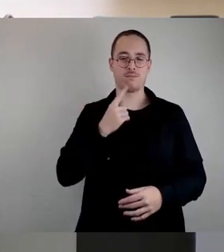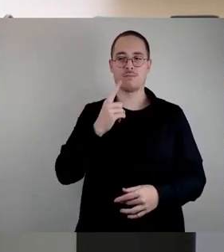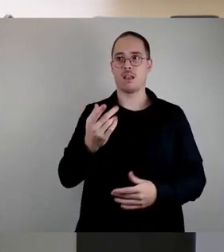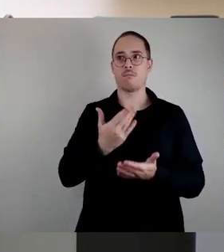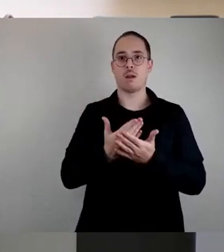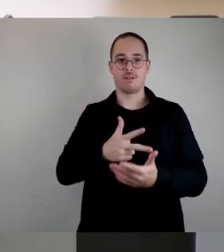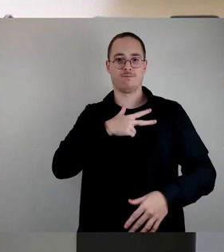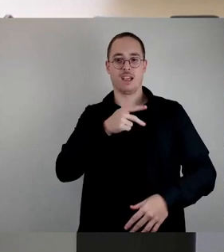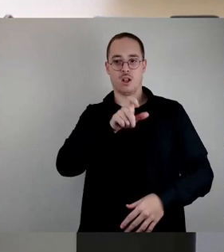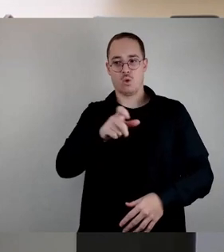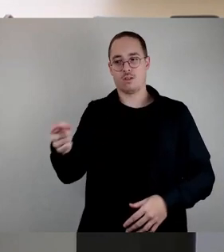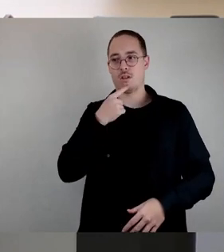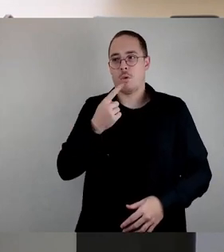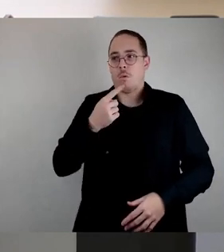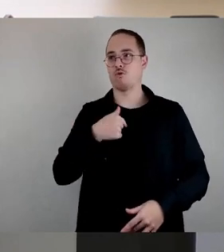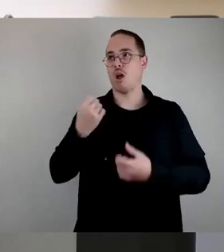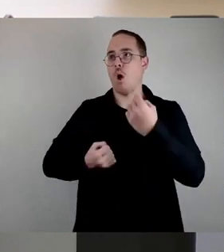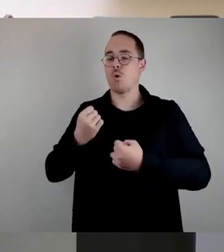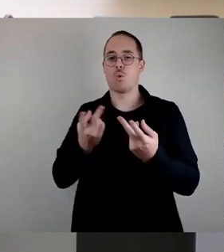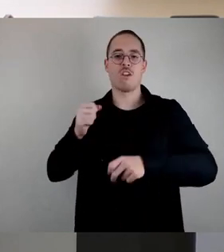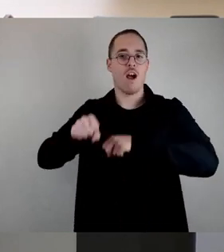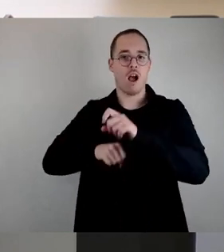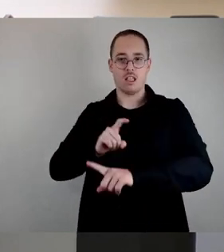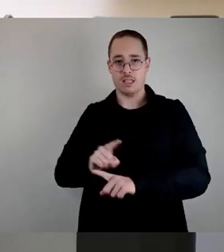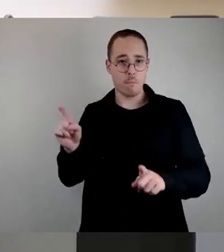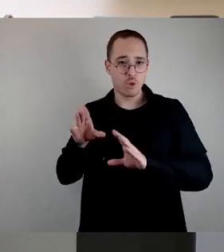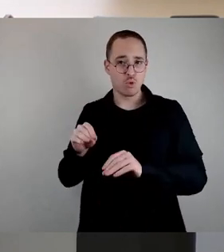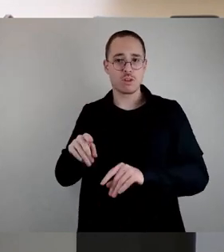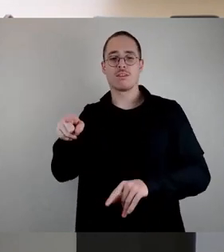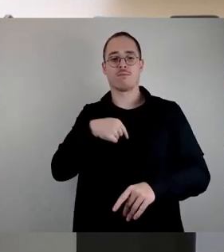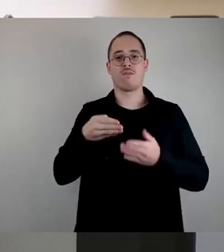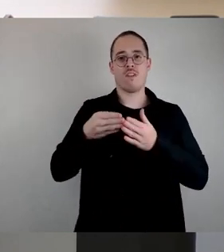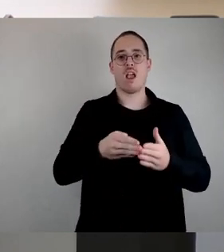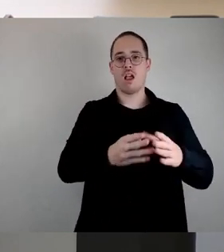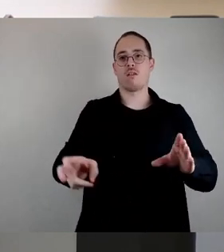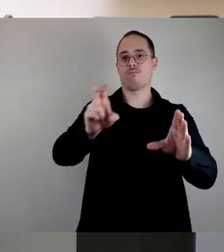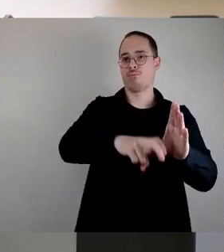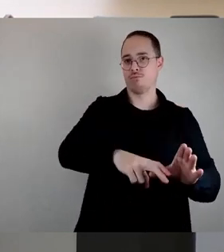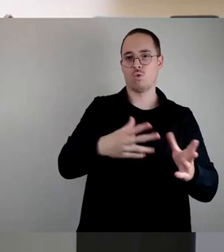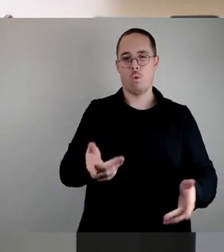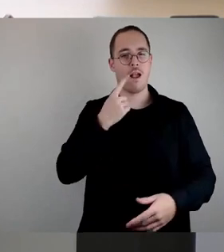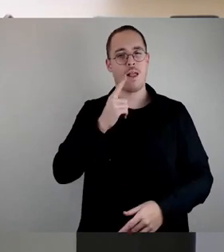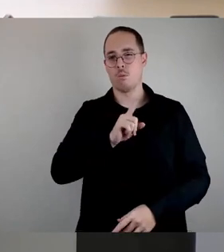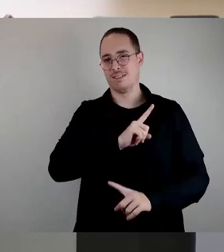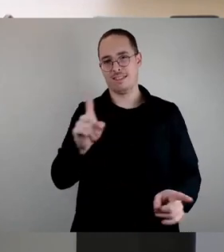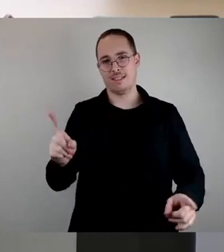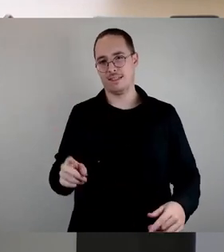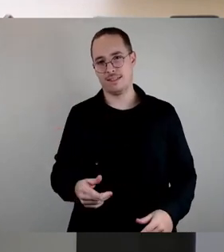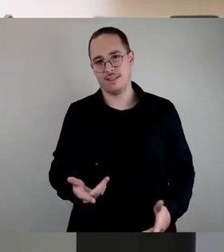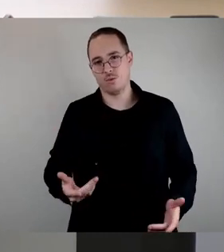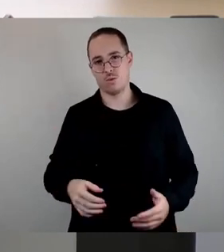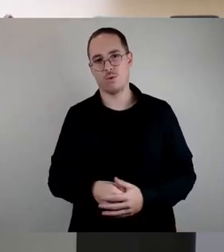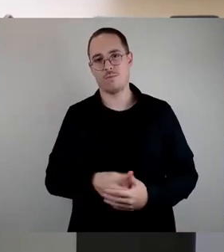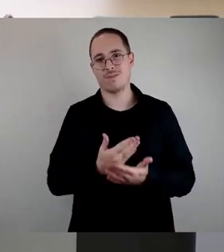zu Fuß zur Messe. Das finde ich unrealistisch und Investitionen von ca. 7 Millionen sind für sowas schon ein